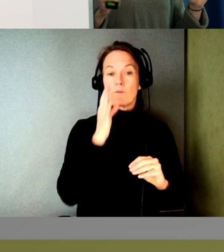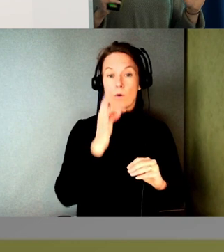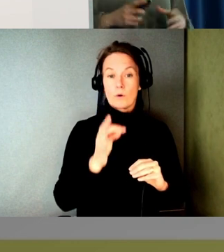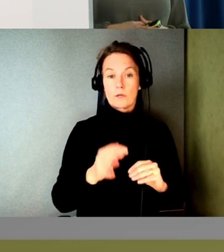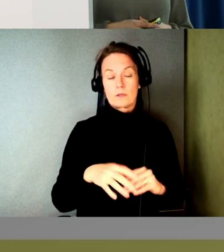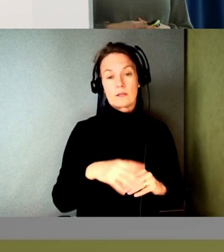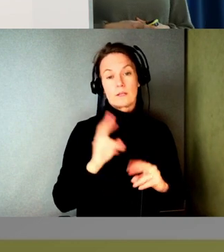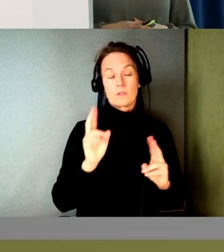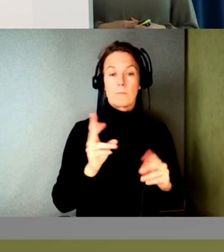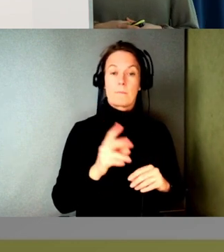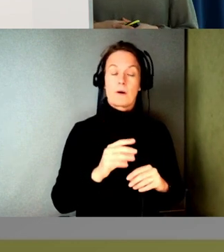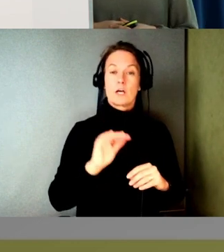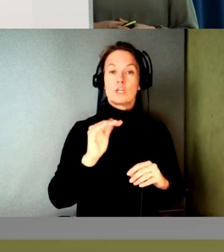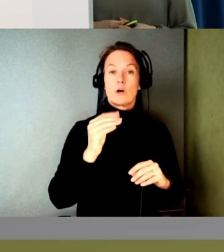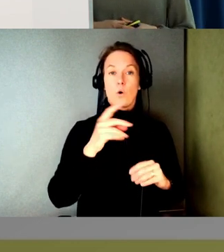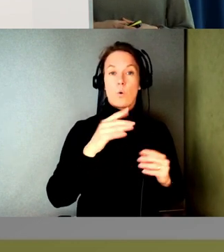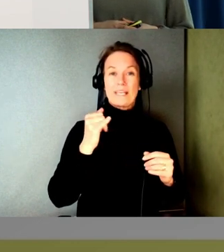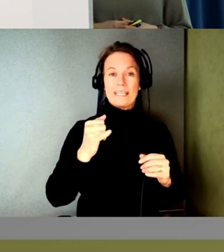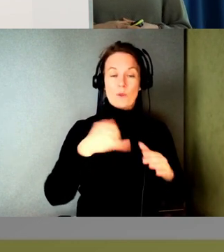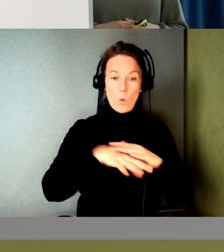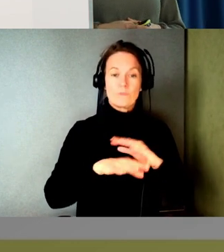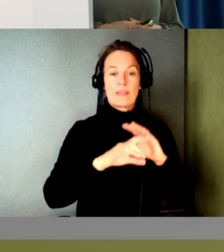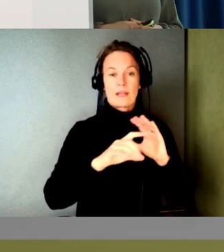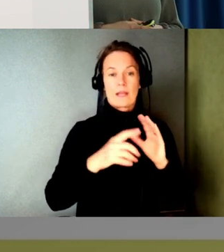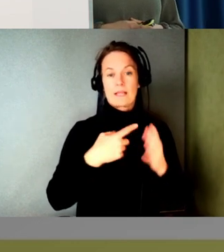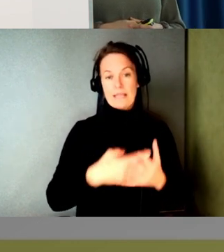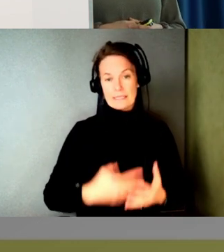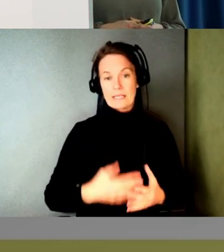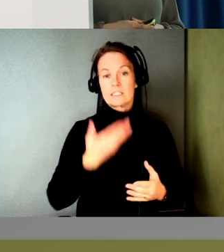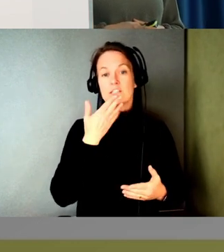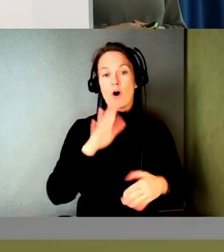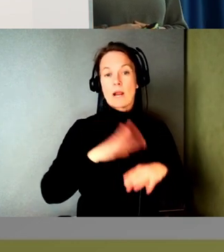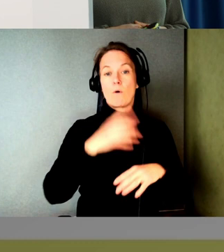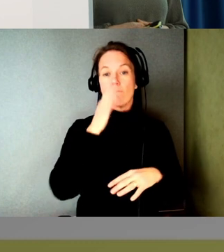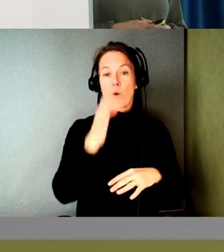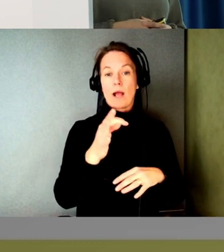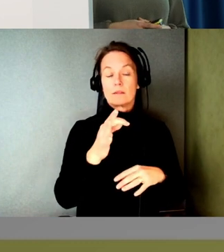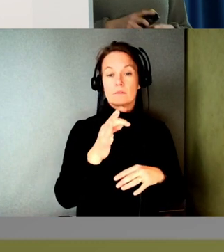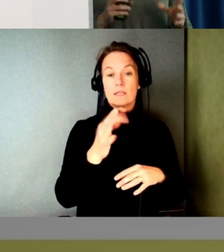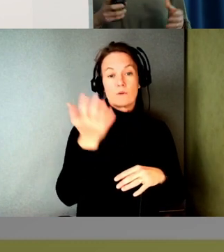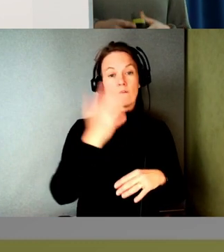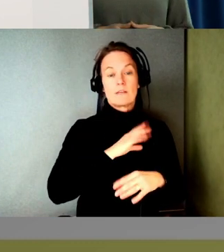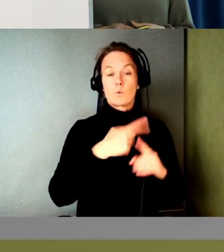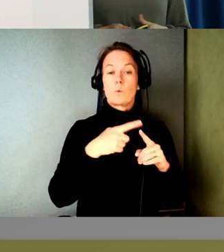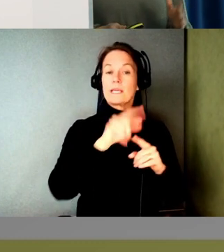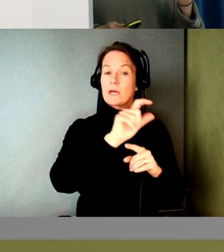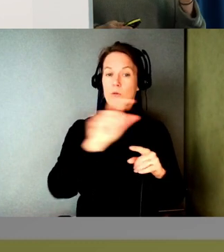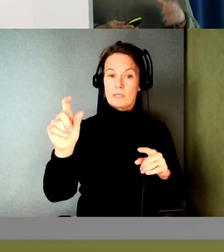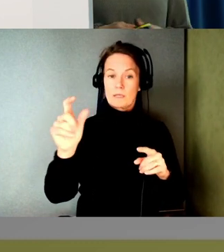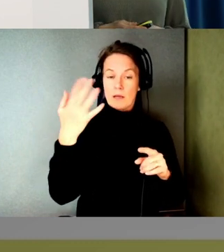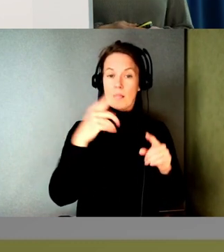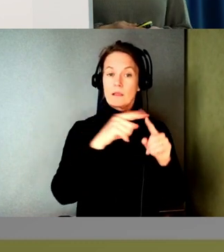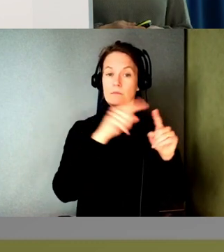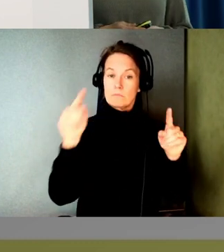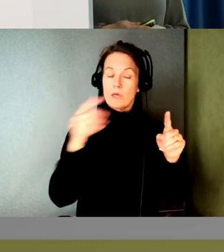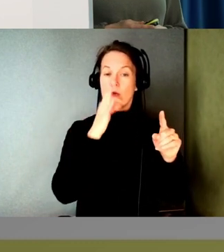Eh svara på de frågorna i brödtexten så det är lite olika former av rubriker som man kan använda men de här